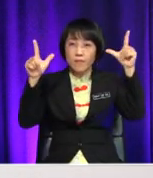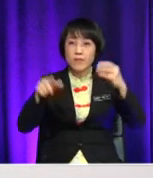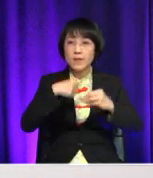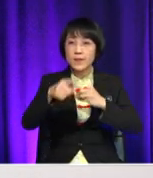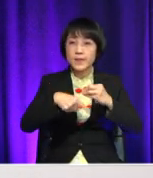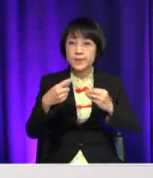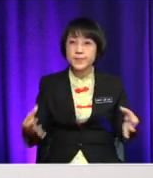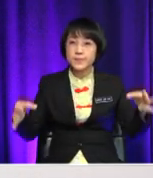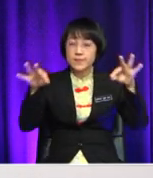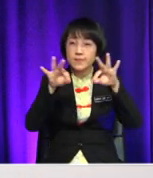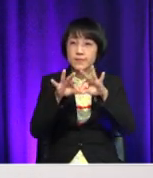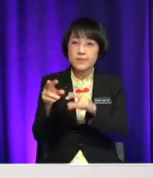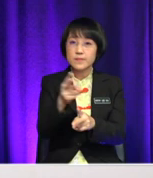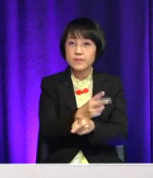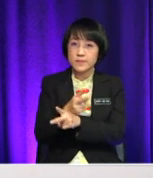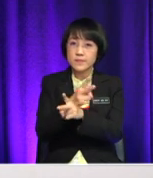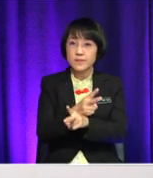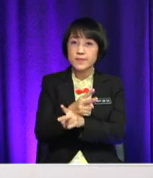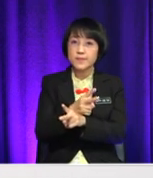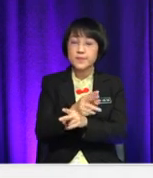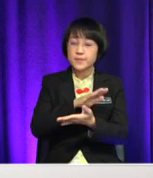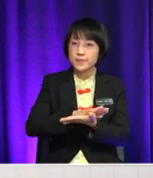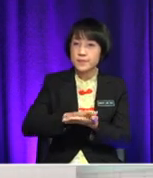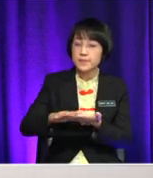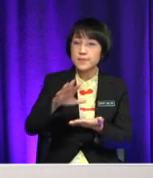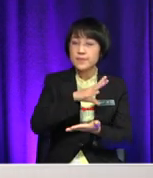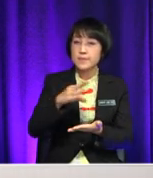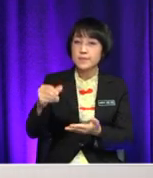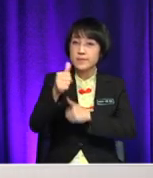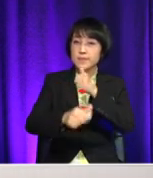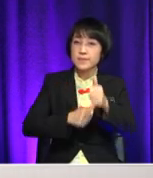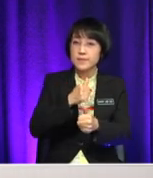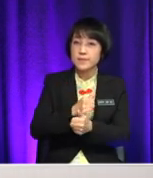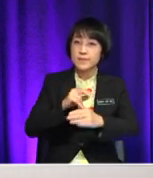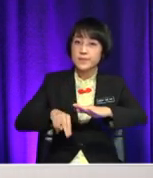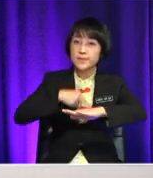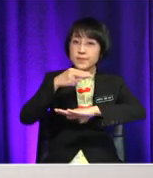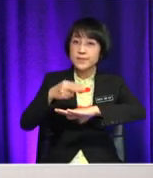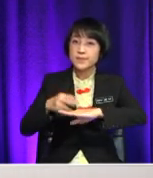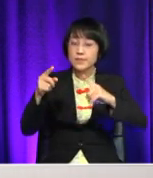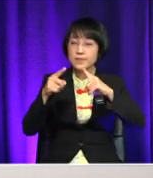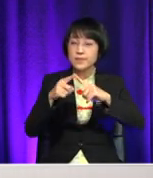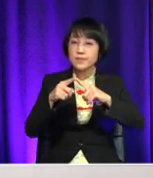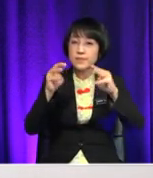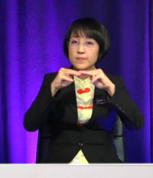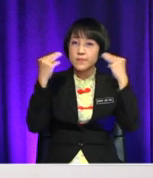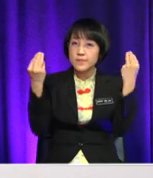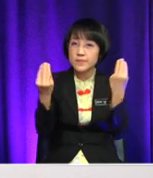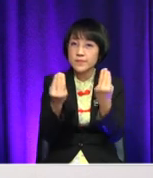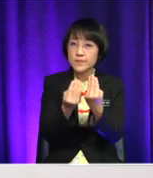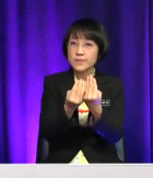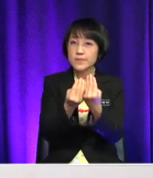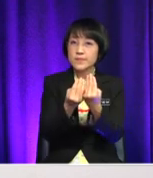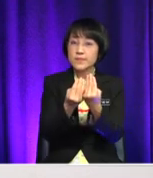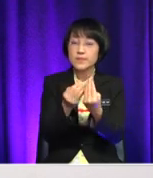penjagaan kebersihan dan alam semula jadi kepada masyarakat umum merupakan yang